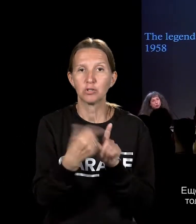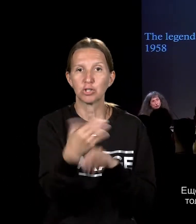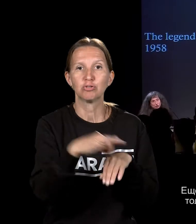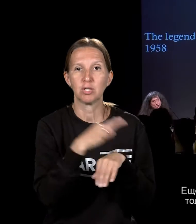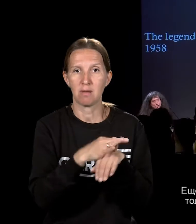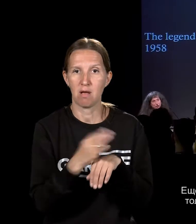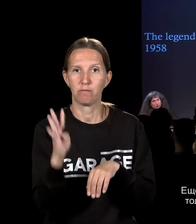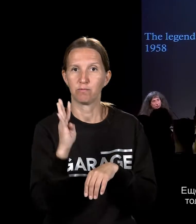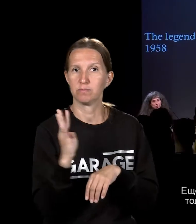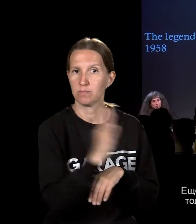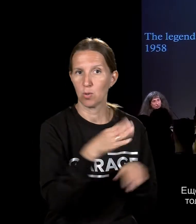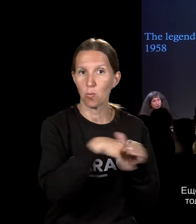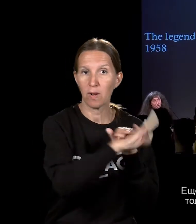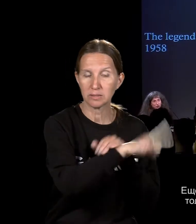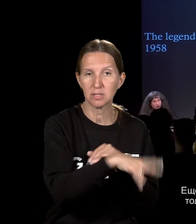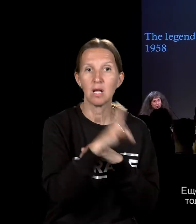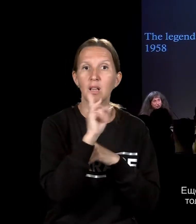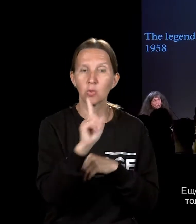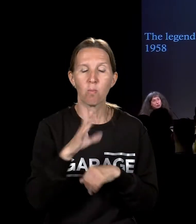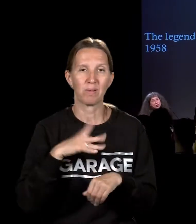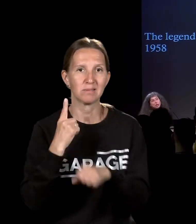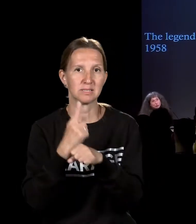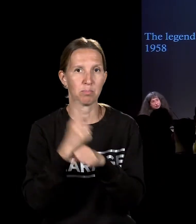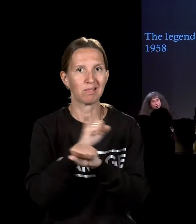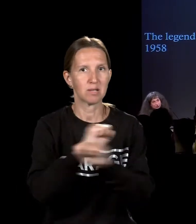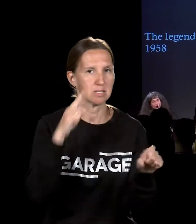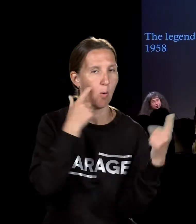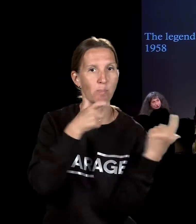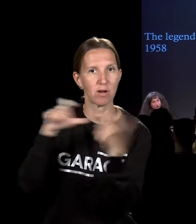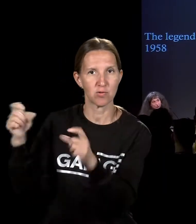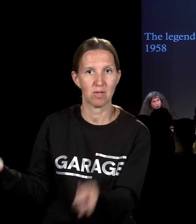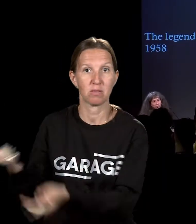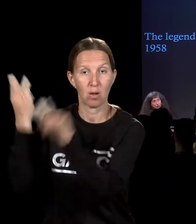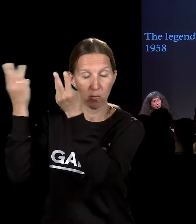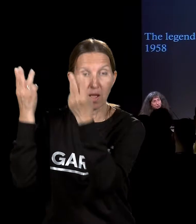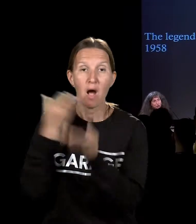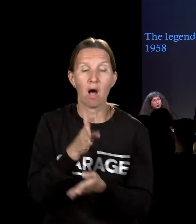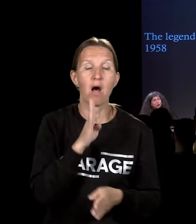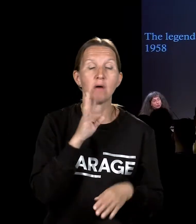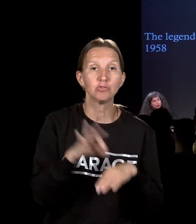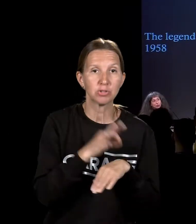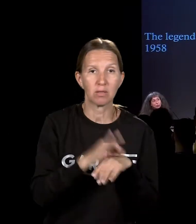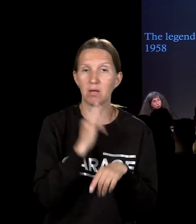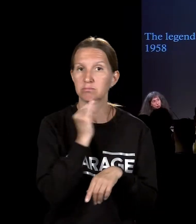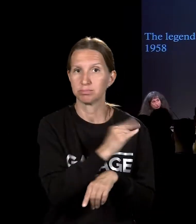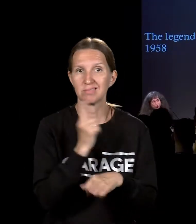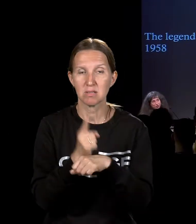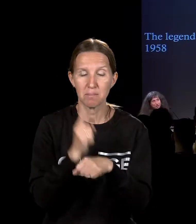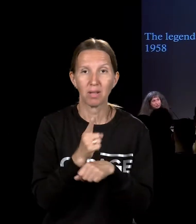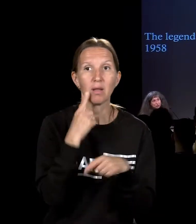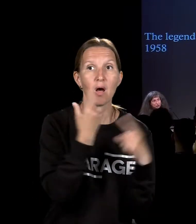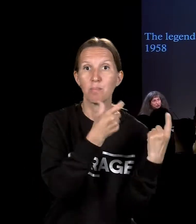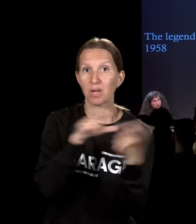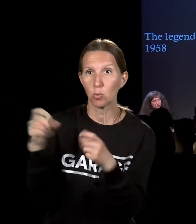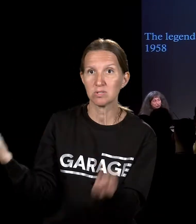но и с женой. И жена его, нарушая запрет, оборачивается на горящий Содом и превращается в соляной столб.